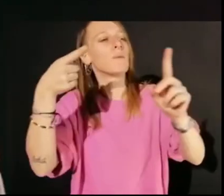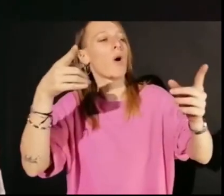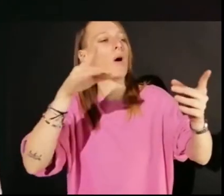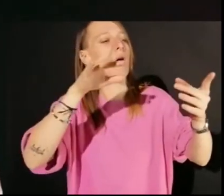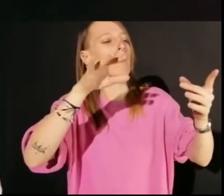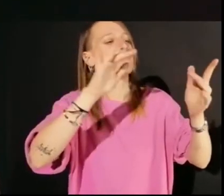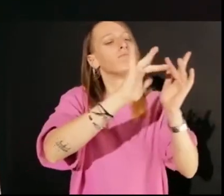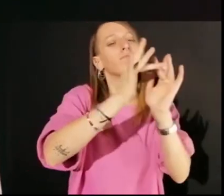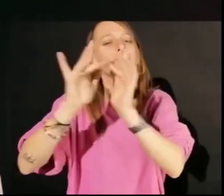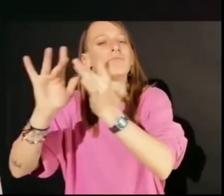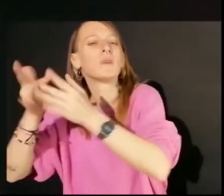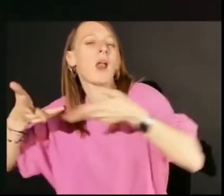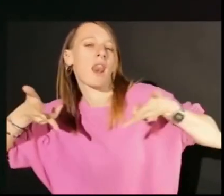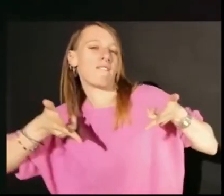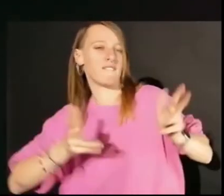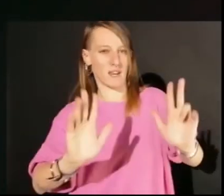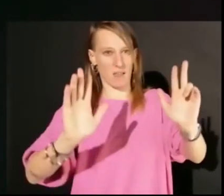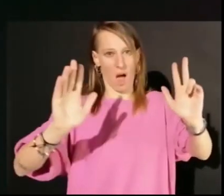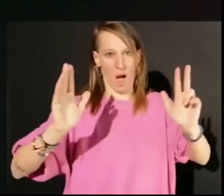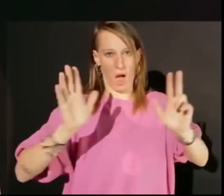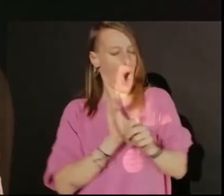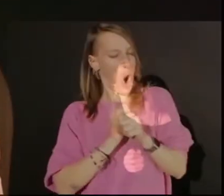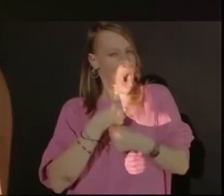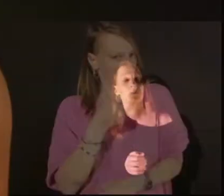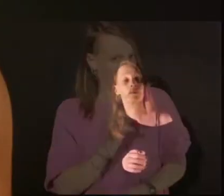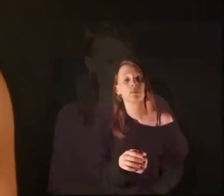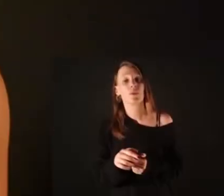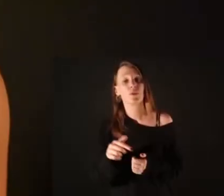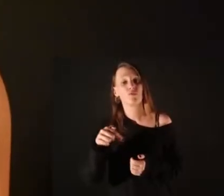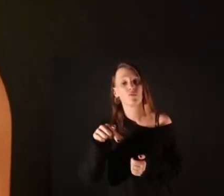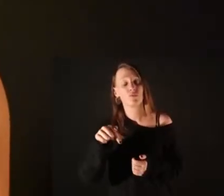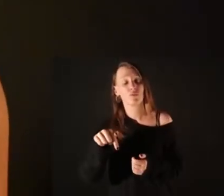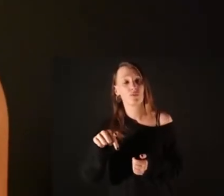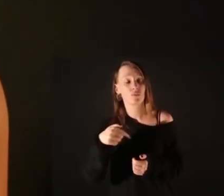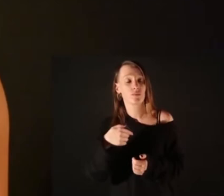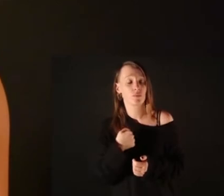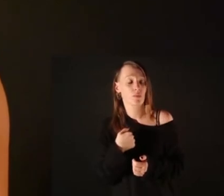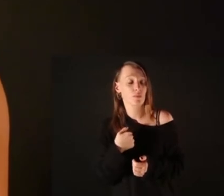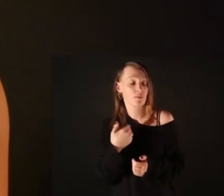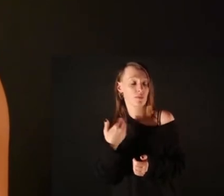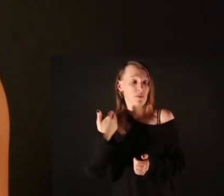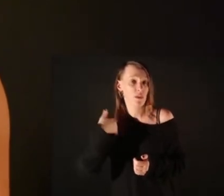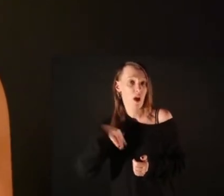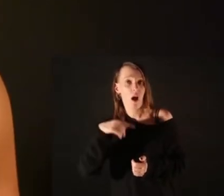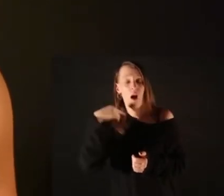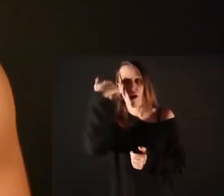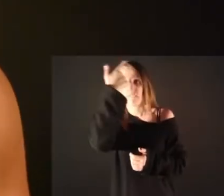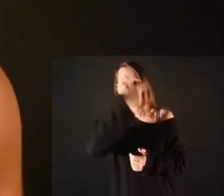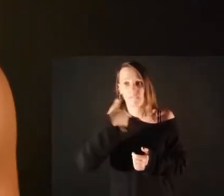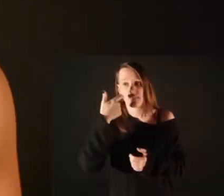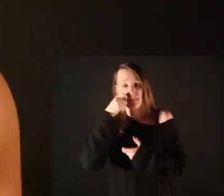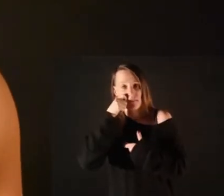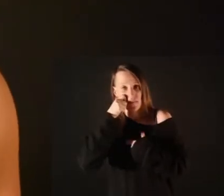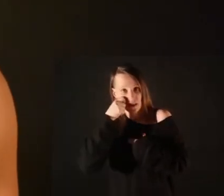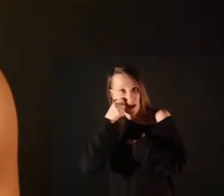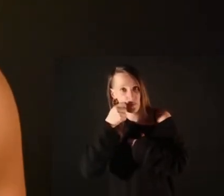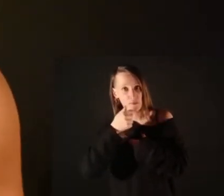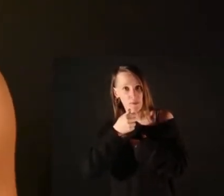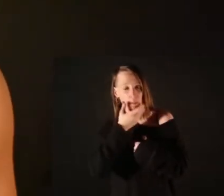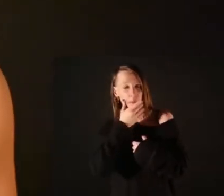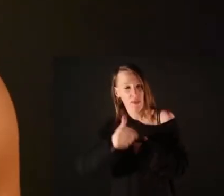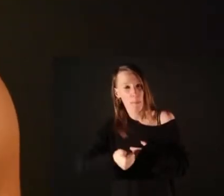relacionarte en libertad, no puedes oprimir. Quan jo vaig començar a cada cop tenir més una